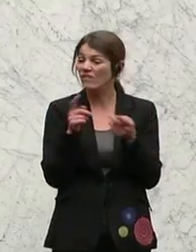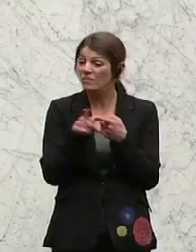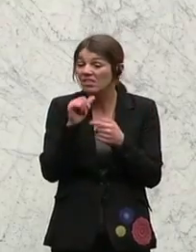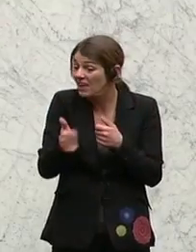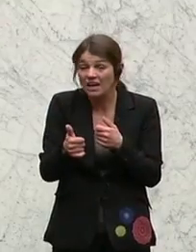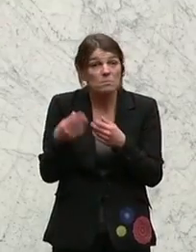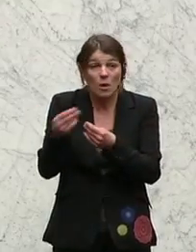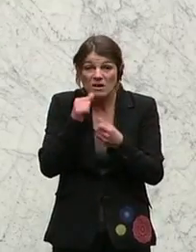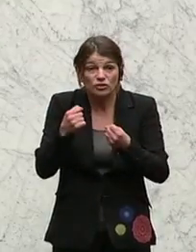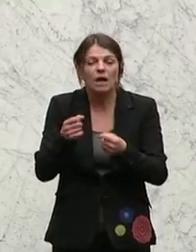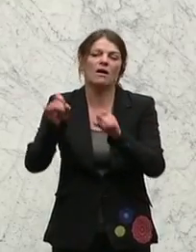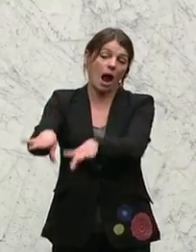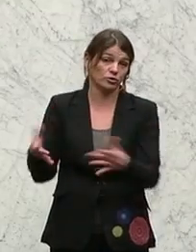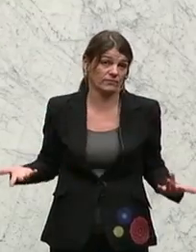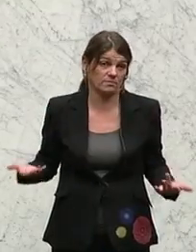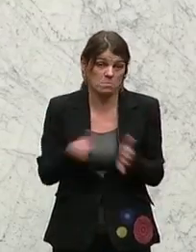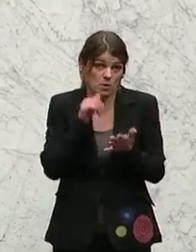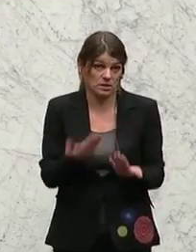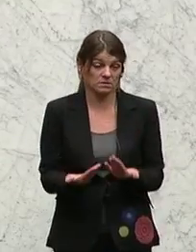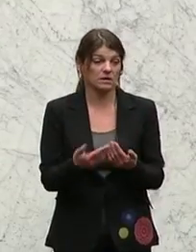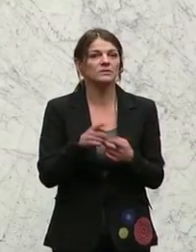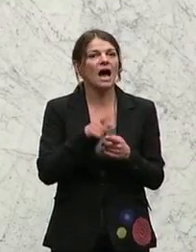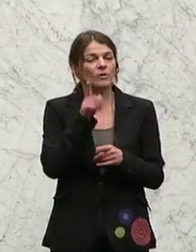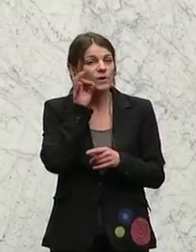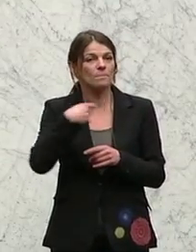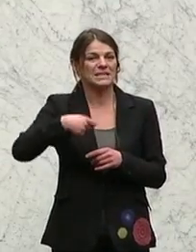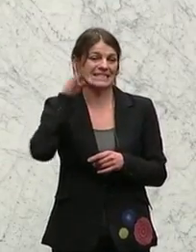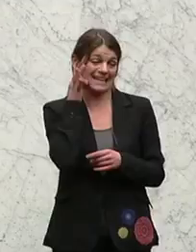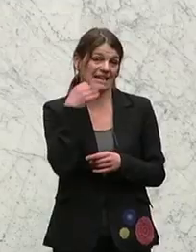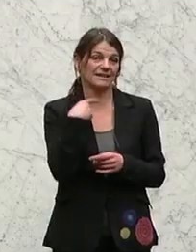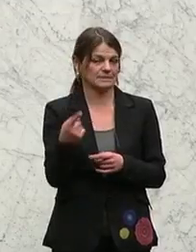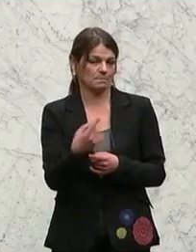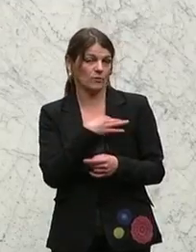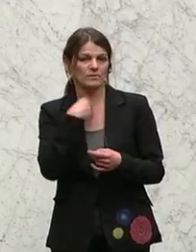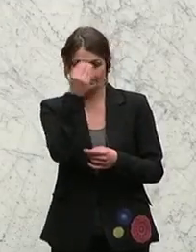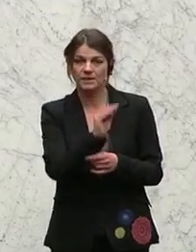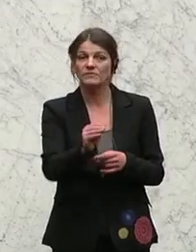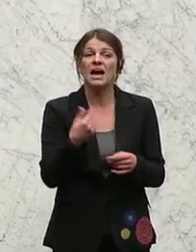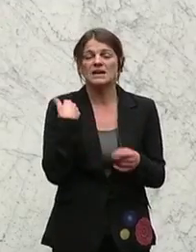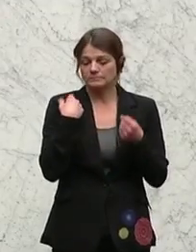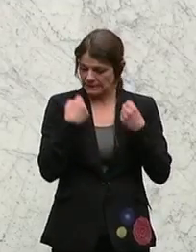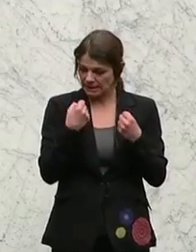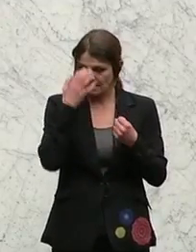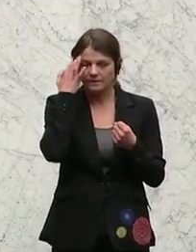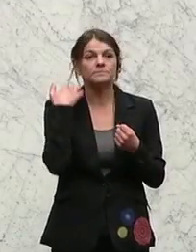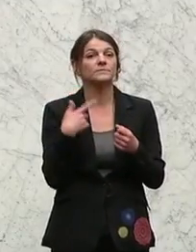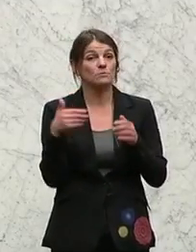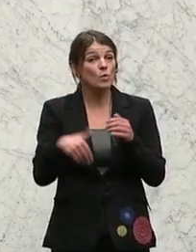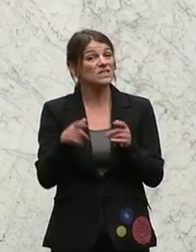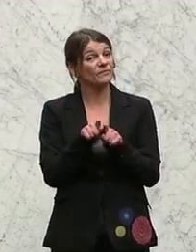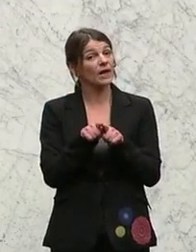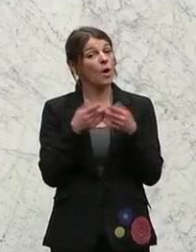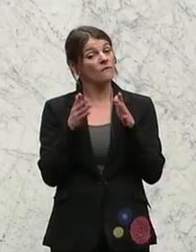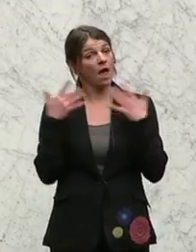ab. Und selbstverständlich, und das betrifft die Frau Präsidentin, wir sind davon überzeugt, dass es notwendig ist, wenn die öffentliche